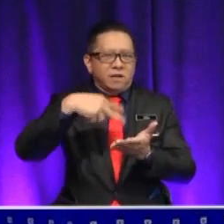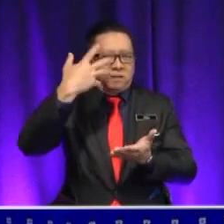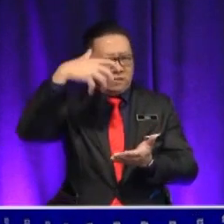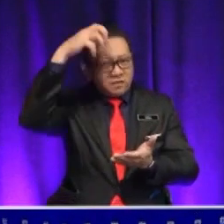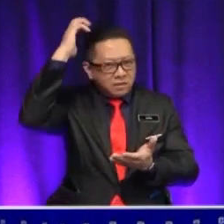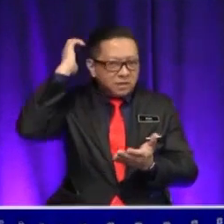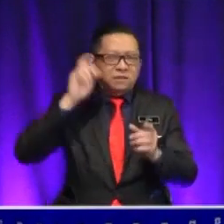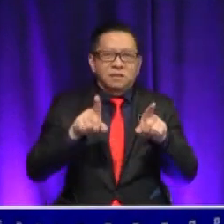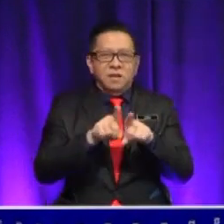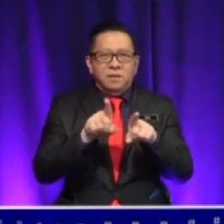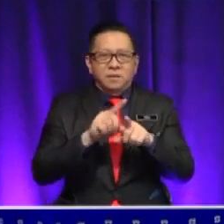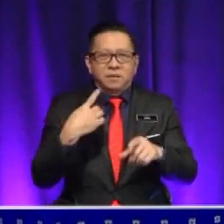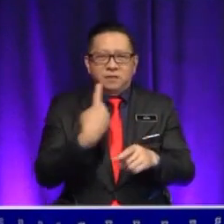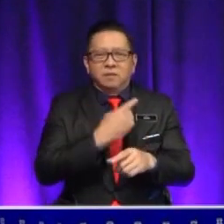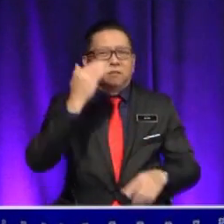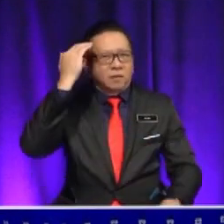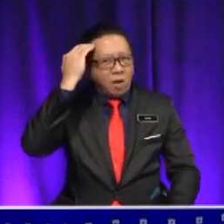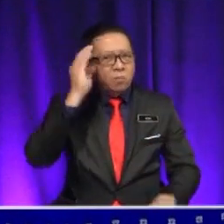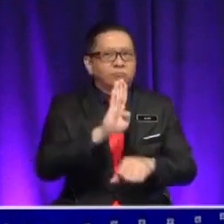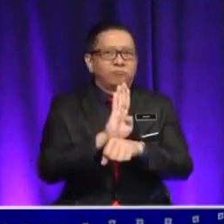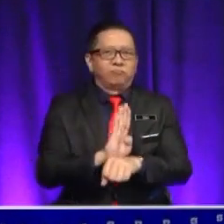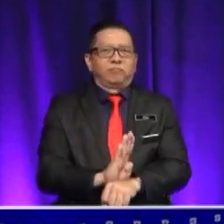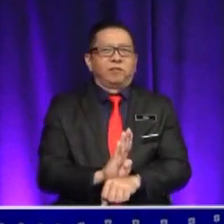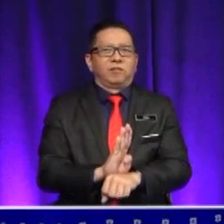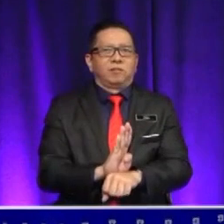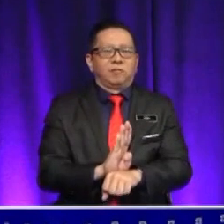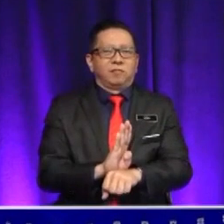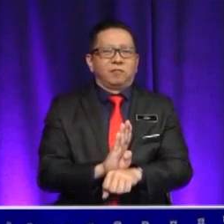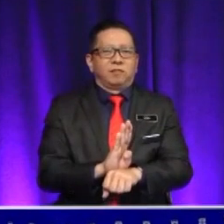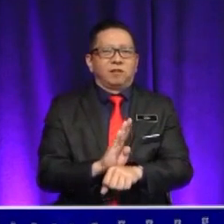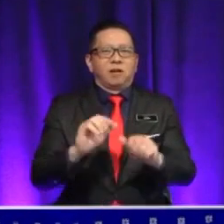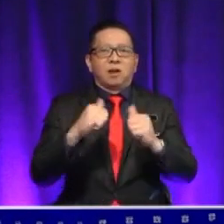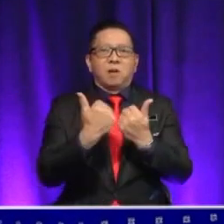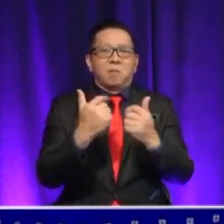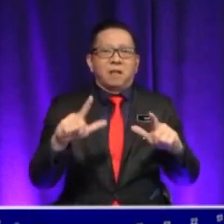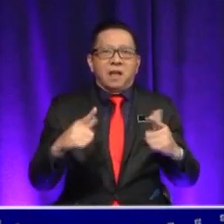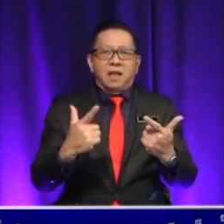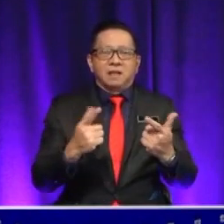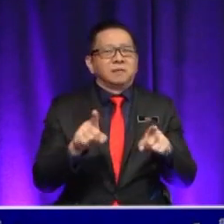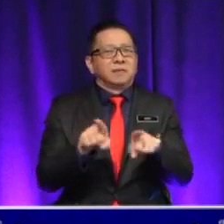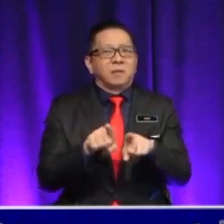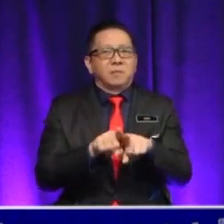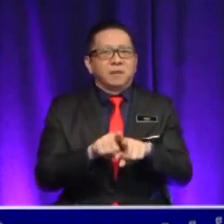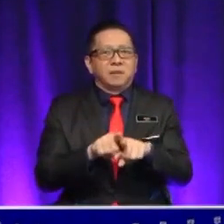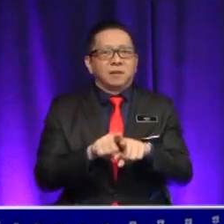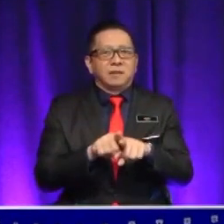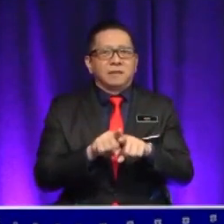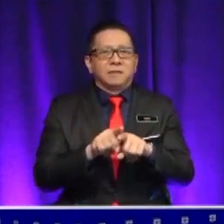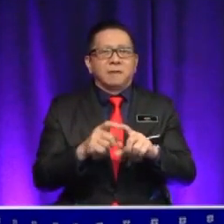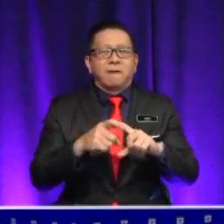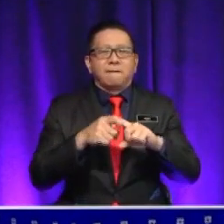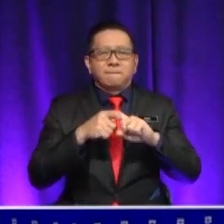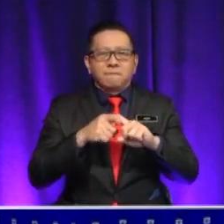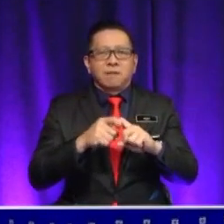sama-sama kita dapat mengetahui budaya kaum tersebut dan dalam masa yang sama kita dapat meningkatkan perpaduan